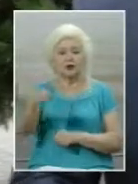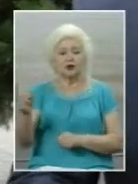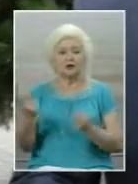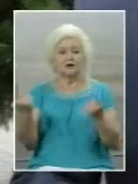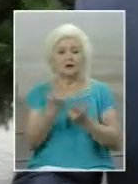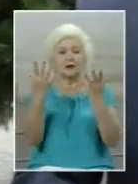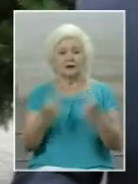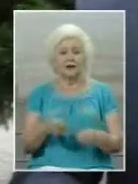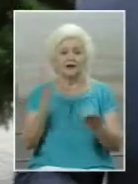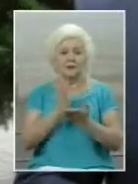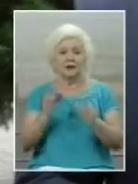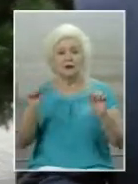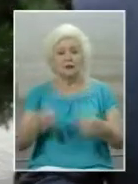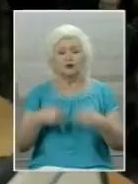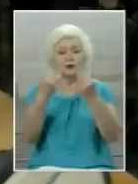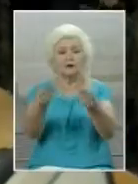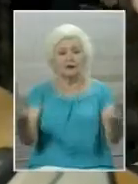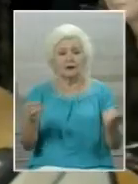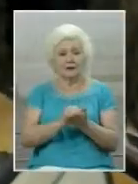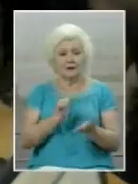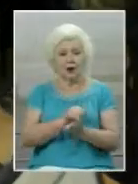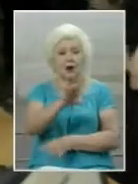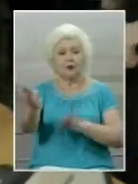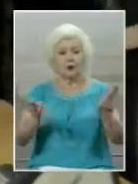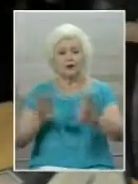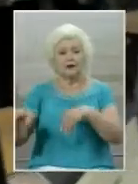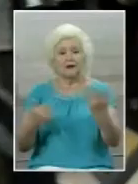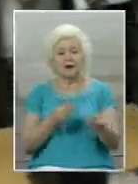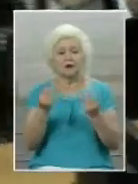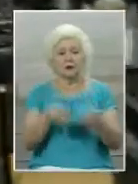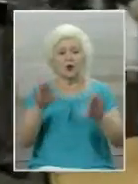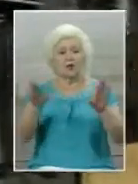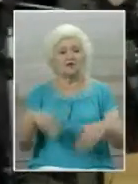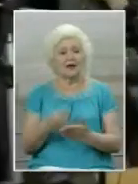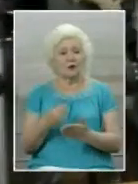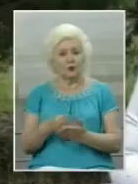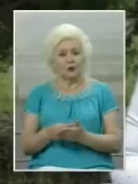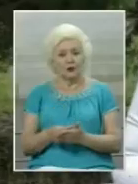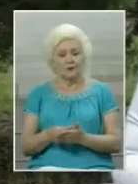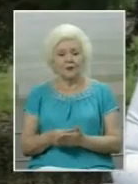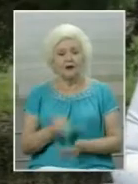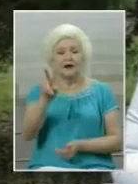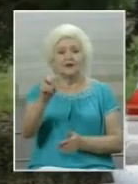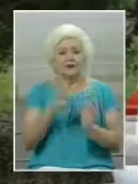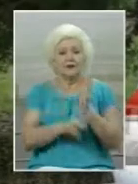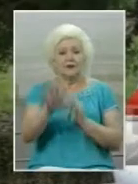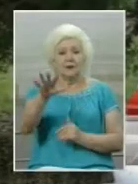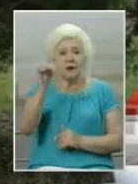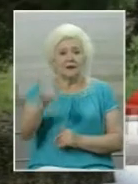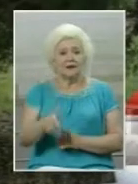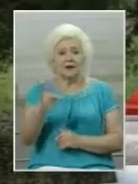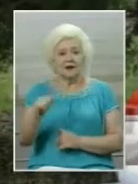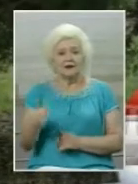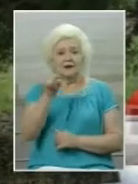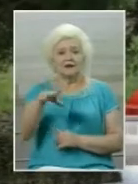день мали можливість здати документи. Проект реалізований за гроші місцевого бюджету. 285 тисяч гривень – це